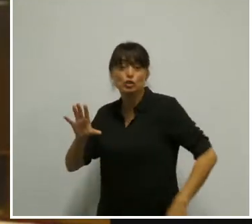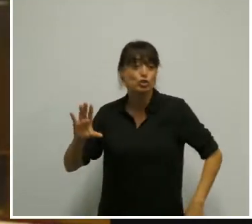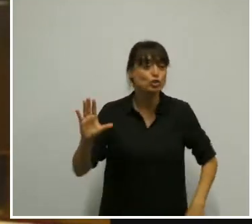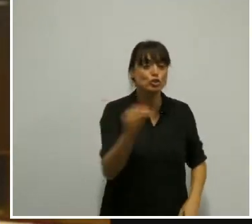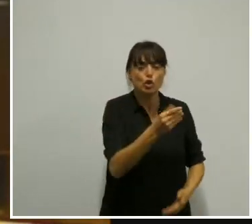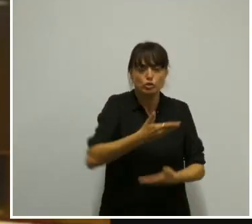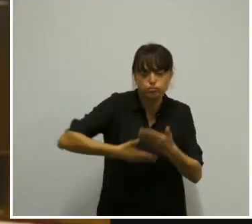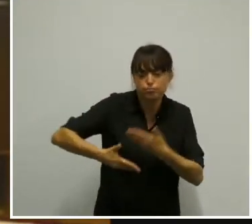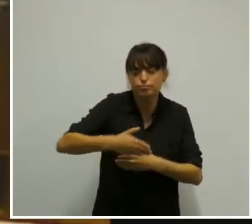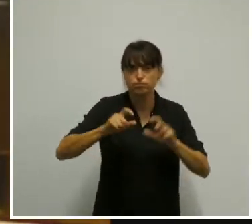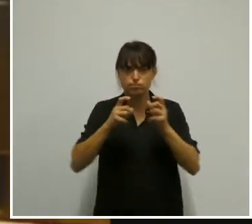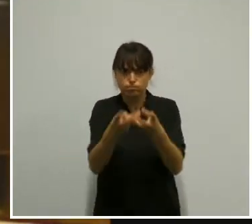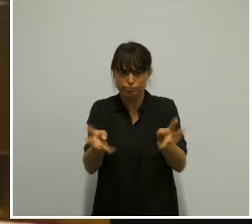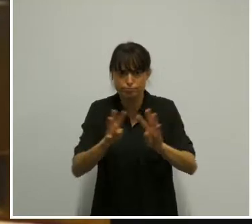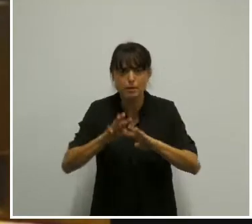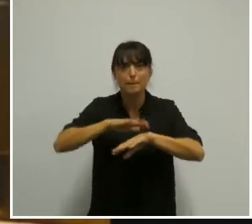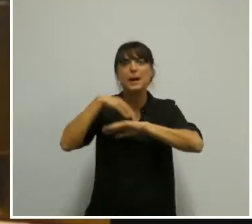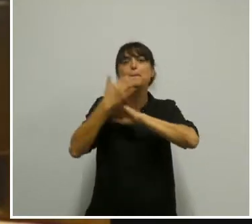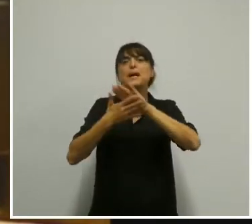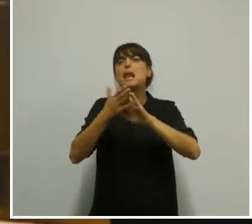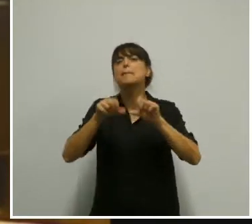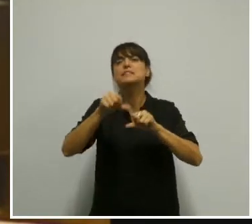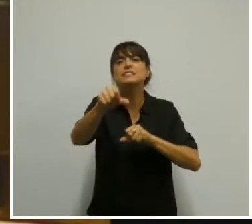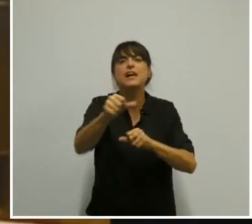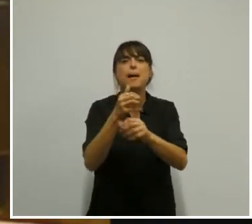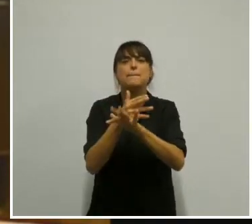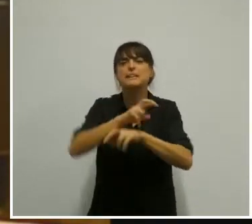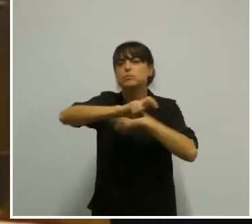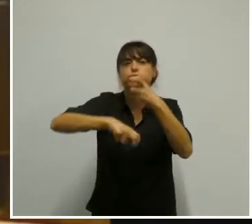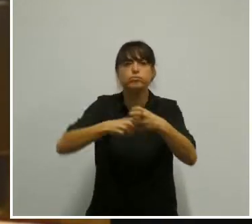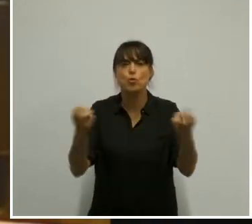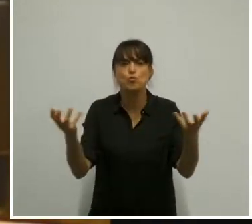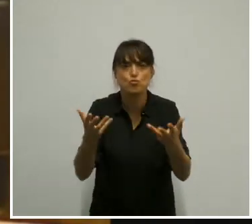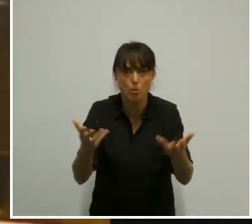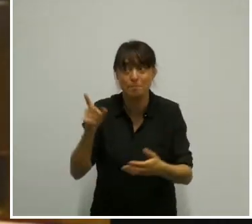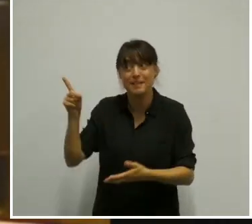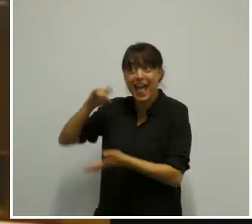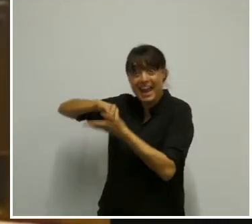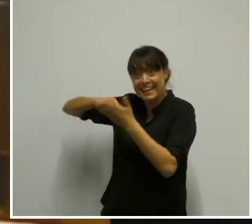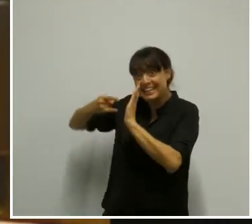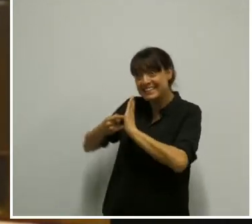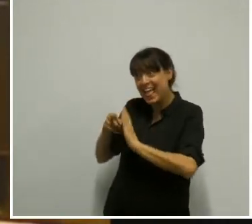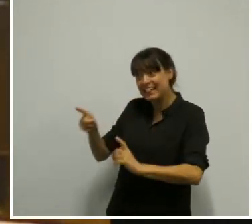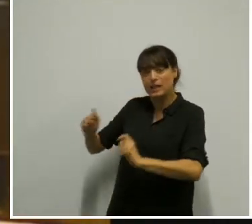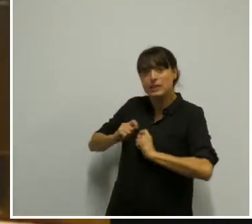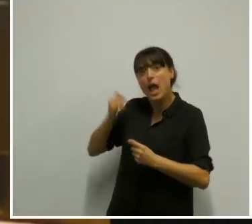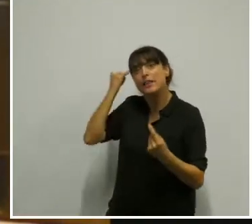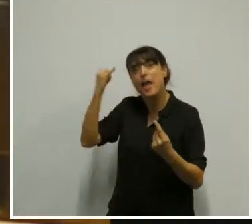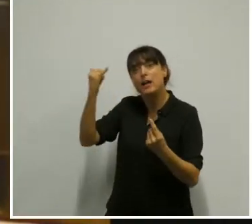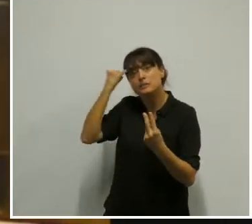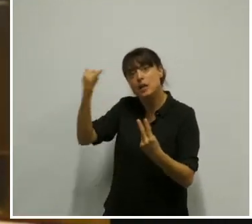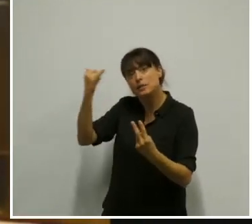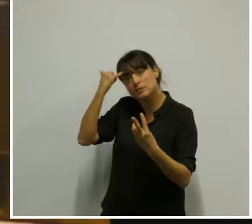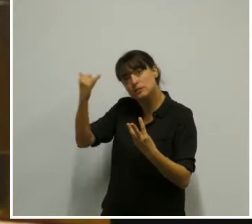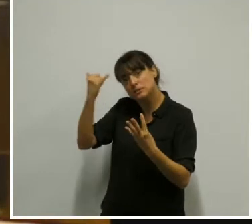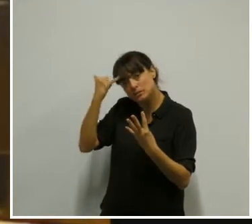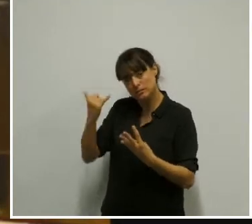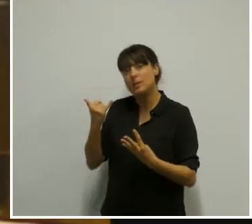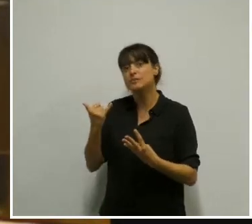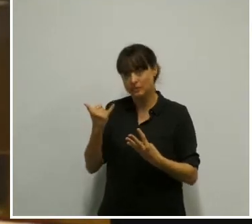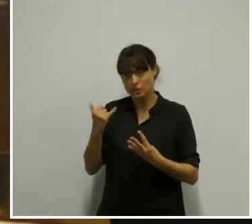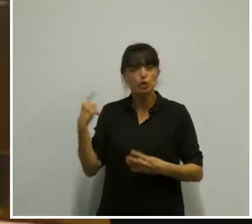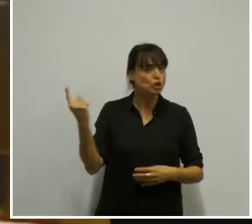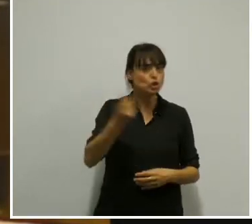de veritat que tenien una col·laboració i que ens va donar moltes idees i doncs vam fer un replantejament d'espais